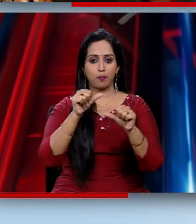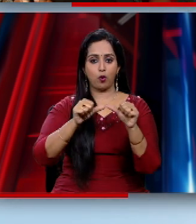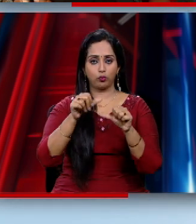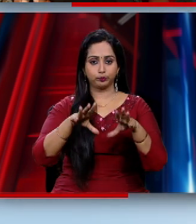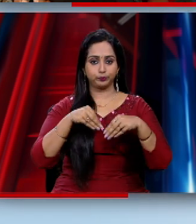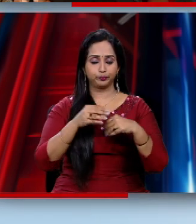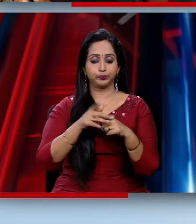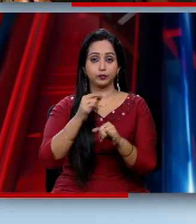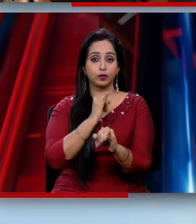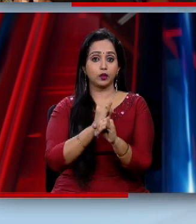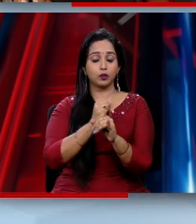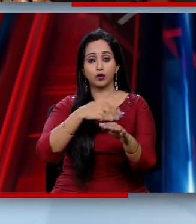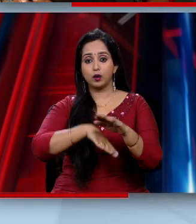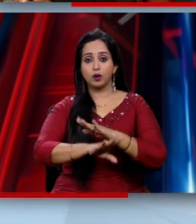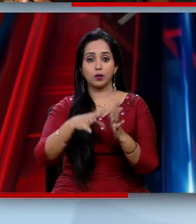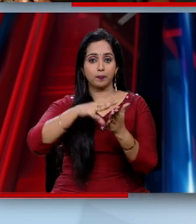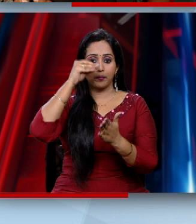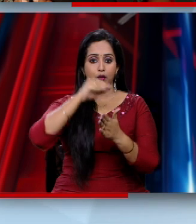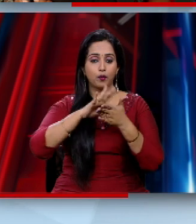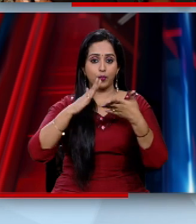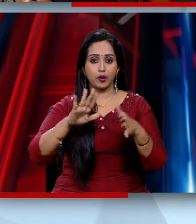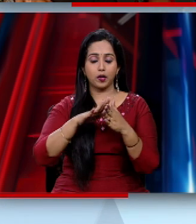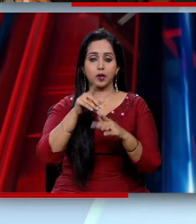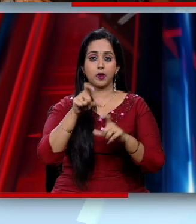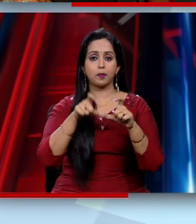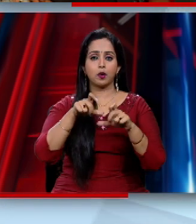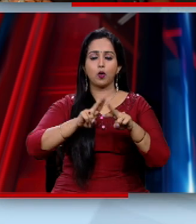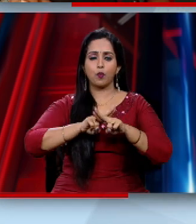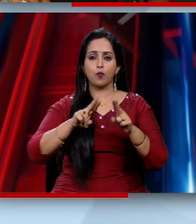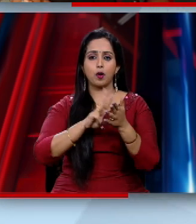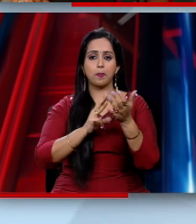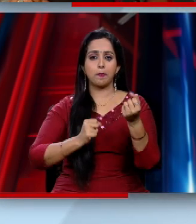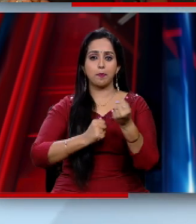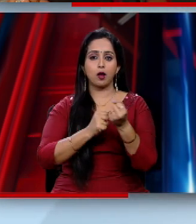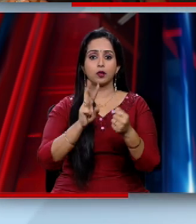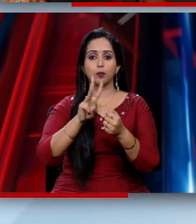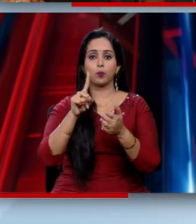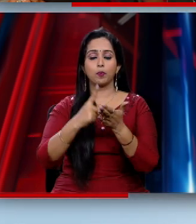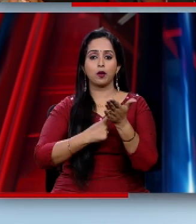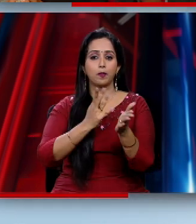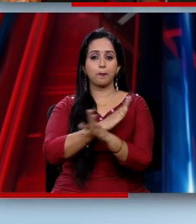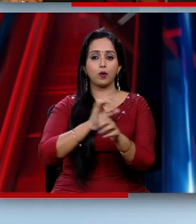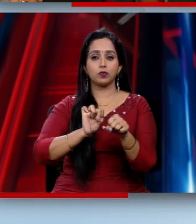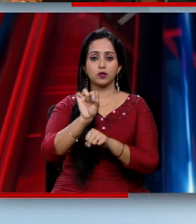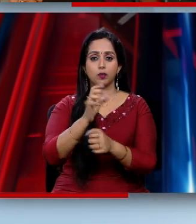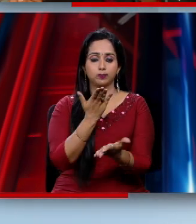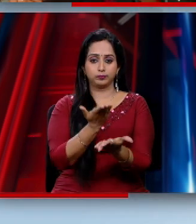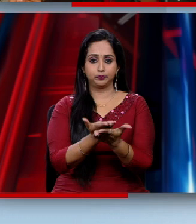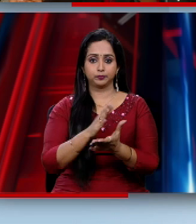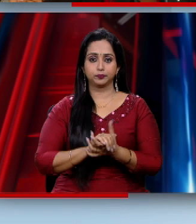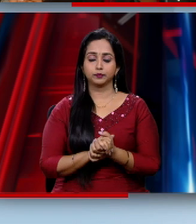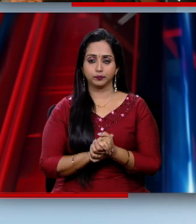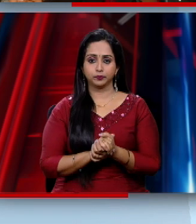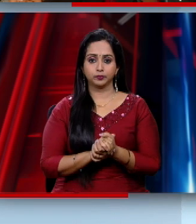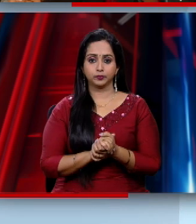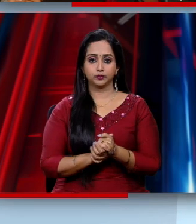നിന്ന് പഠനം പൂർത്തിയാക്കിയിട്ടുള്ള എല്ലാവർക്കും മാർച്ച് 31 മുൻപ് സർട്ടിഫിക്കറ്റുകൾ ലഭ്യമാക്കും. പിന്നെ